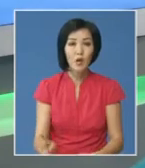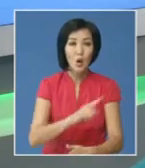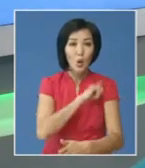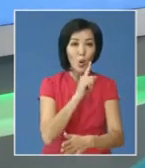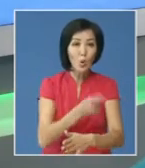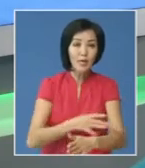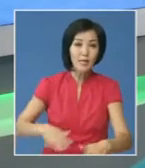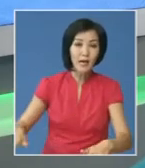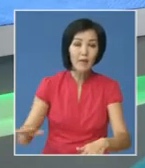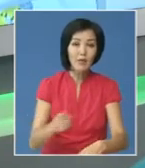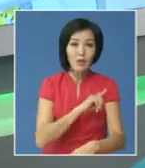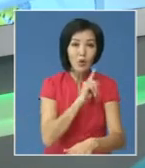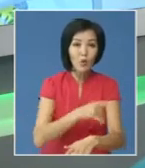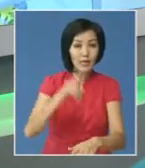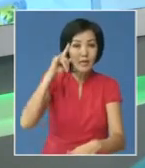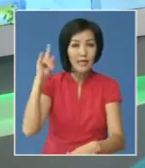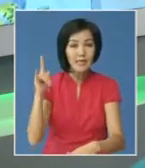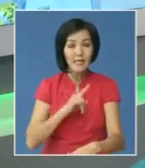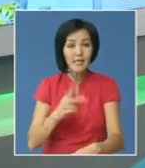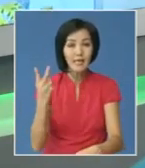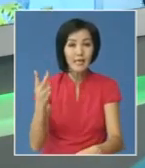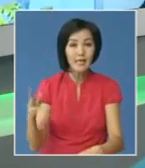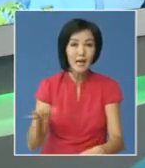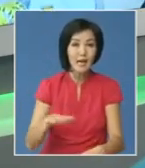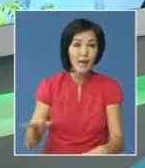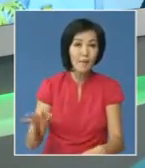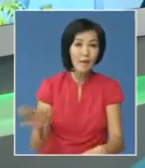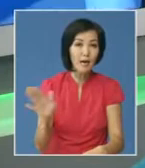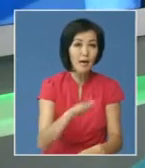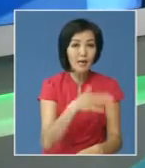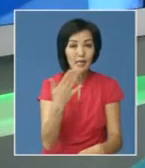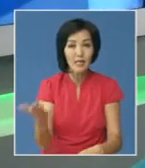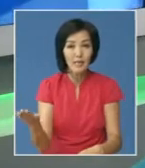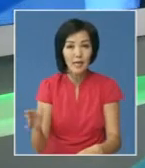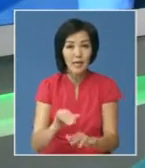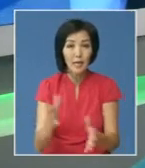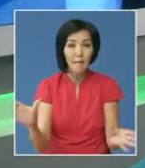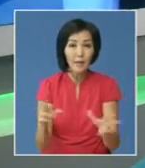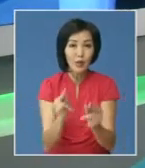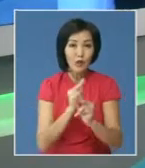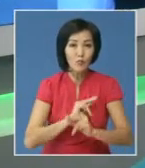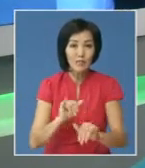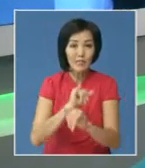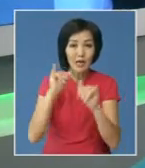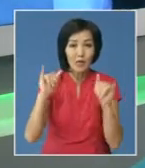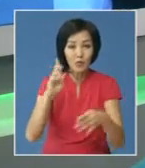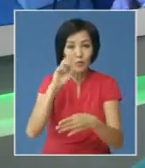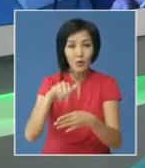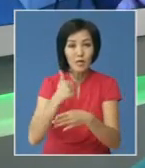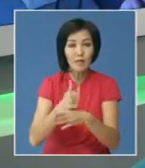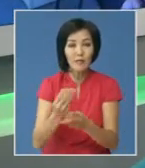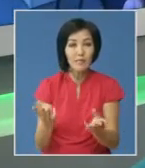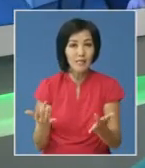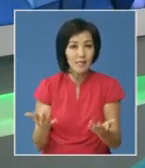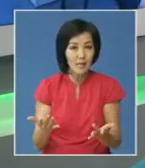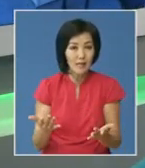Қуатты аймақтар, қуатты Қазақстан. Аймақаралық ынтымақтастықты арттыру елбасының талабы. Жамбылдықтарда өзара ынтымақтастықтың іс тәжірибе